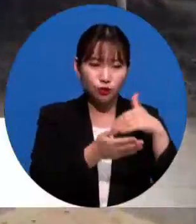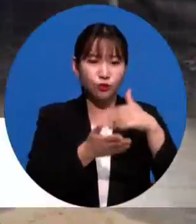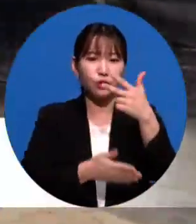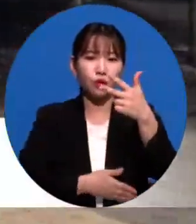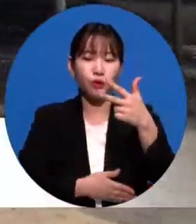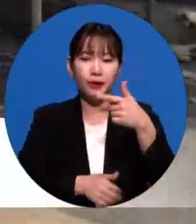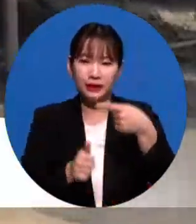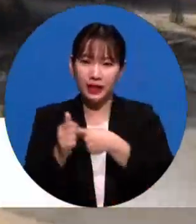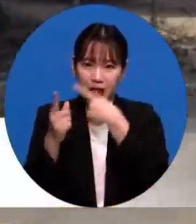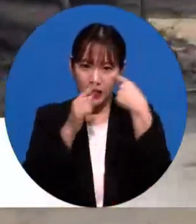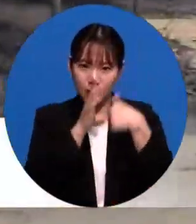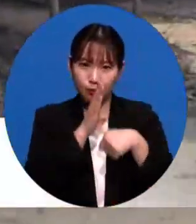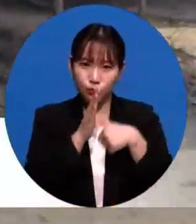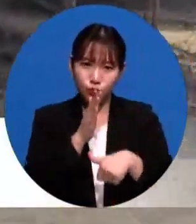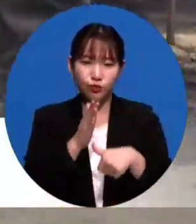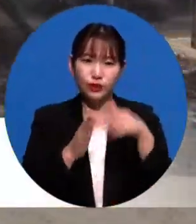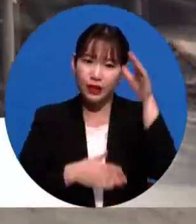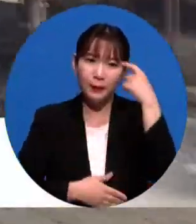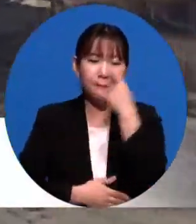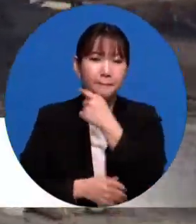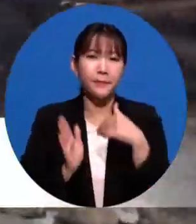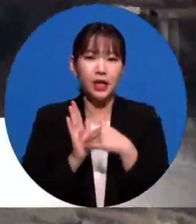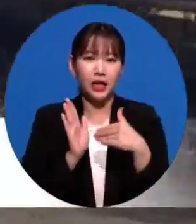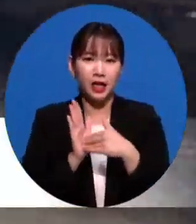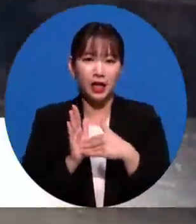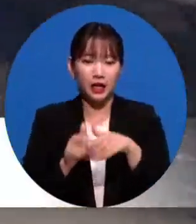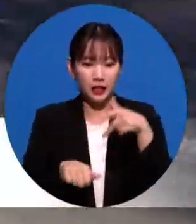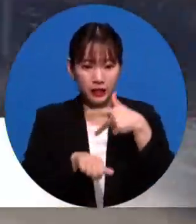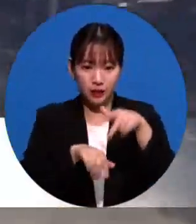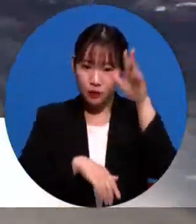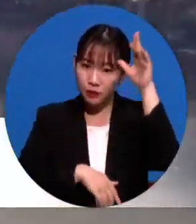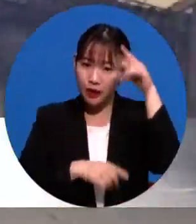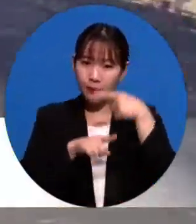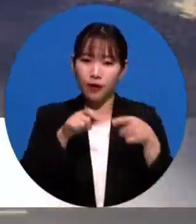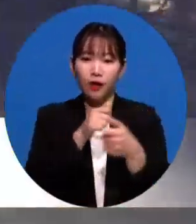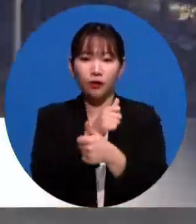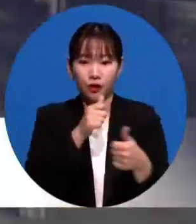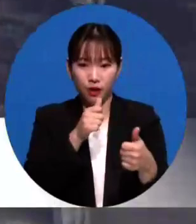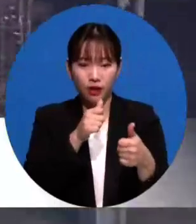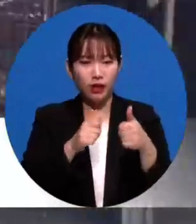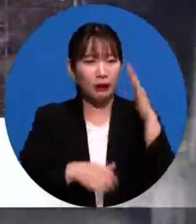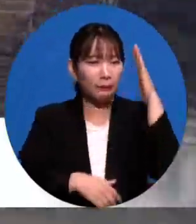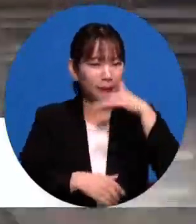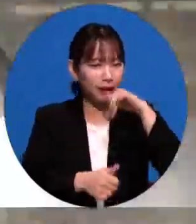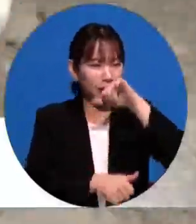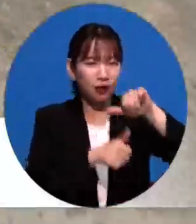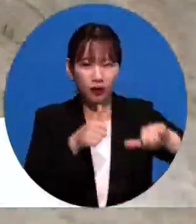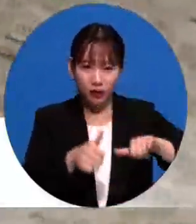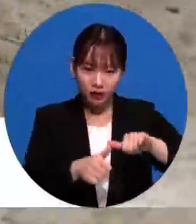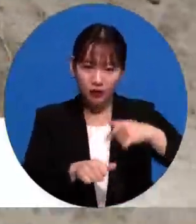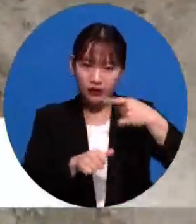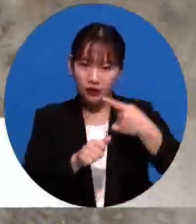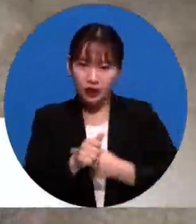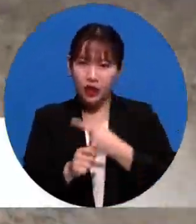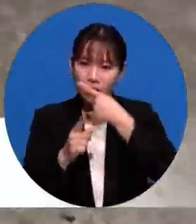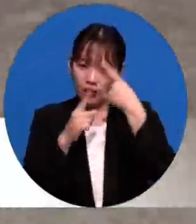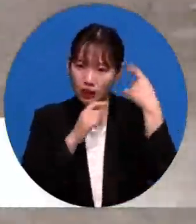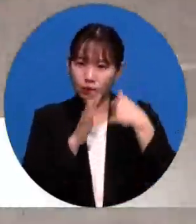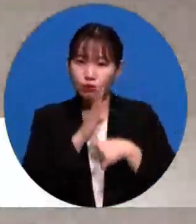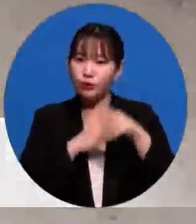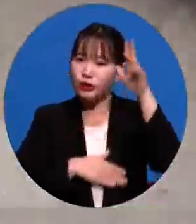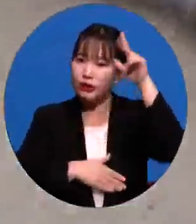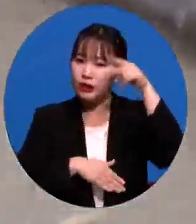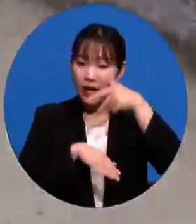7마리가 천연기념물 예비견으로 확인됐으며 진도계 심의위원회 열악한 환경에서 천연기념물인